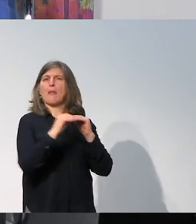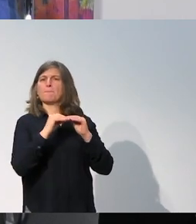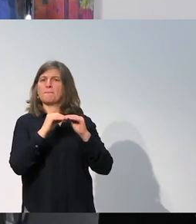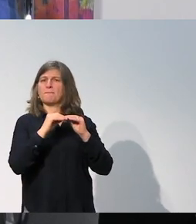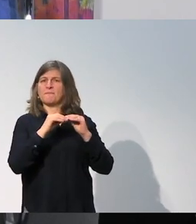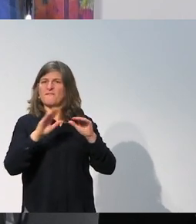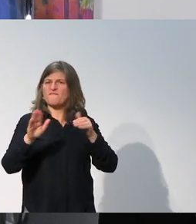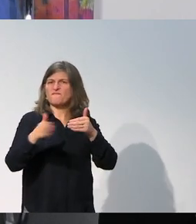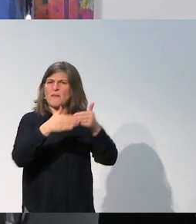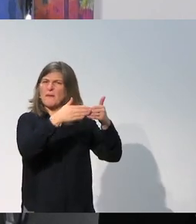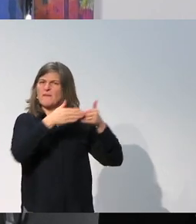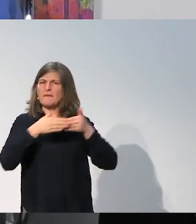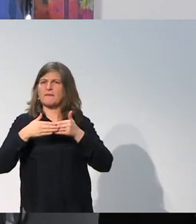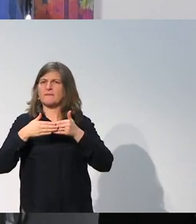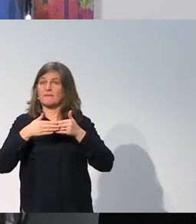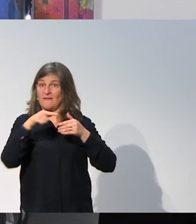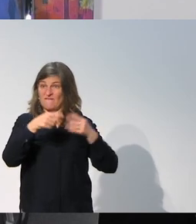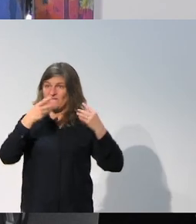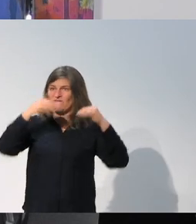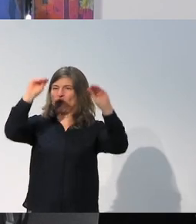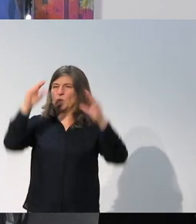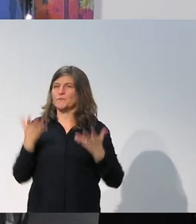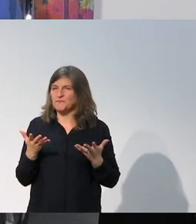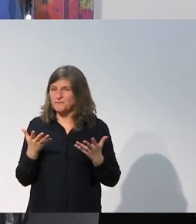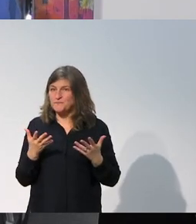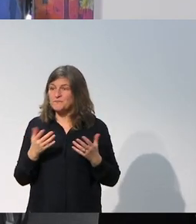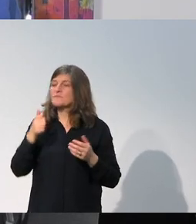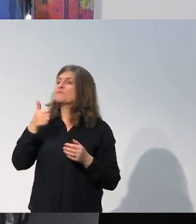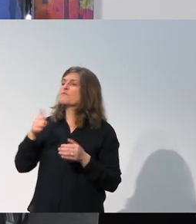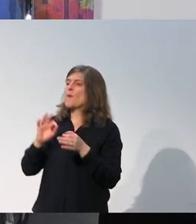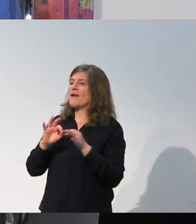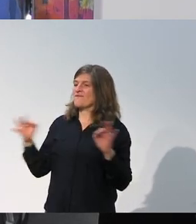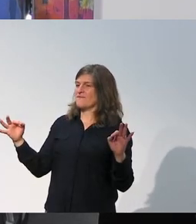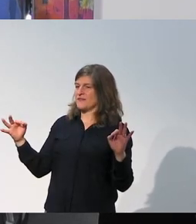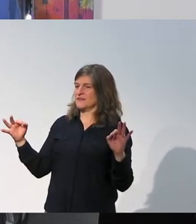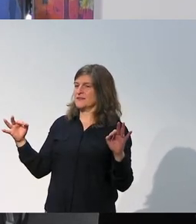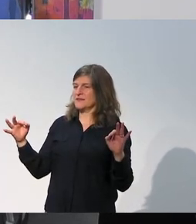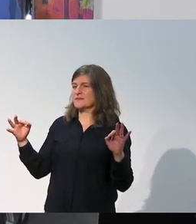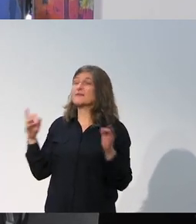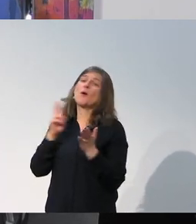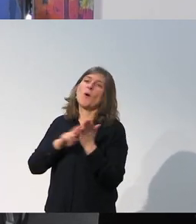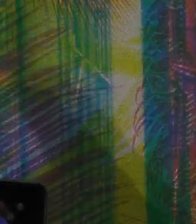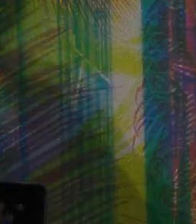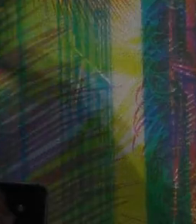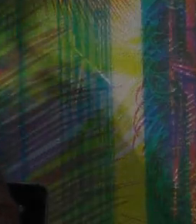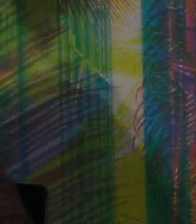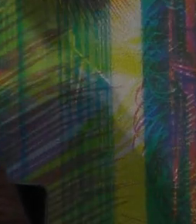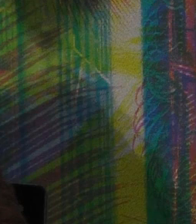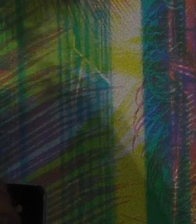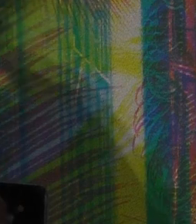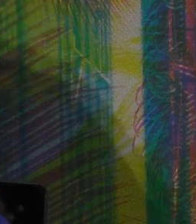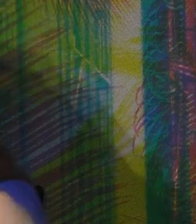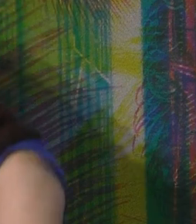vendue. La première phrase du roman, Marianne Caroff, les premières phrases sont très importantes, paraît-il,